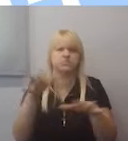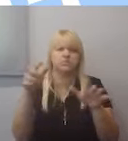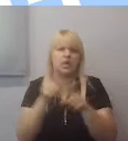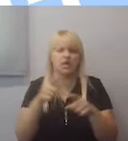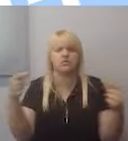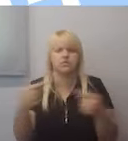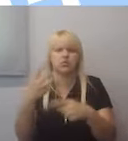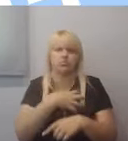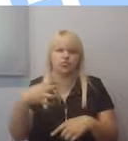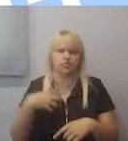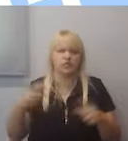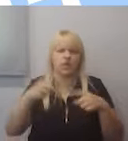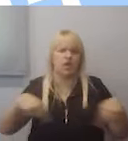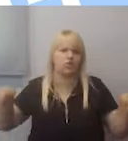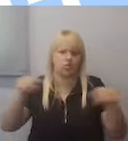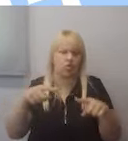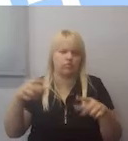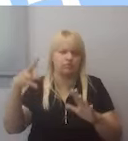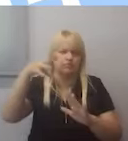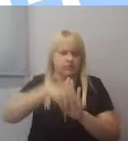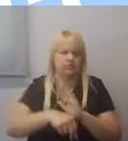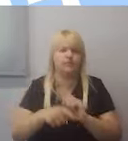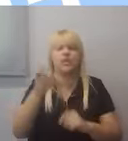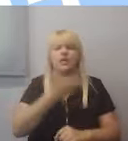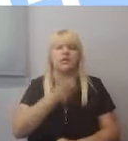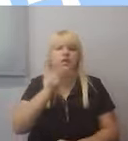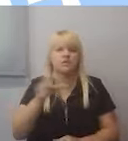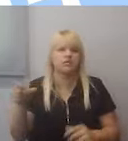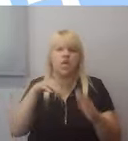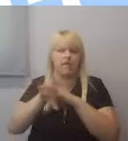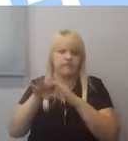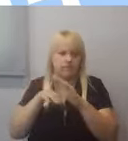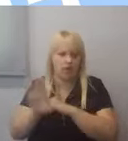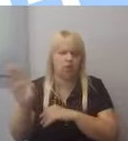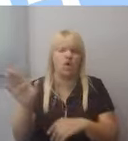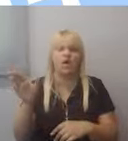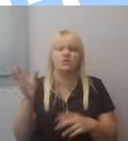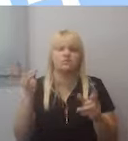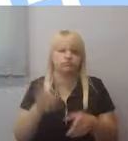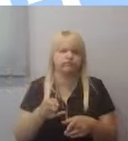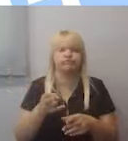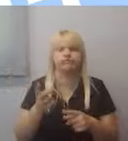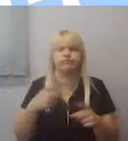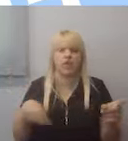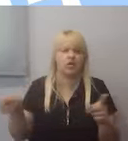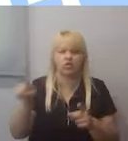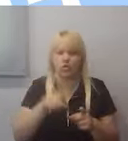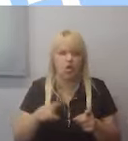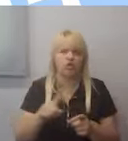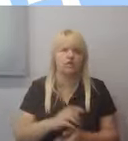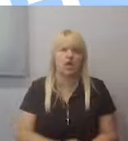teritorijas ietvaros iedzīvotāju evakuācija no katastrofu apdraudētajām vai skartajām teritorijām